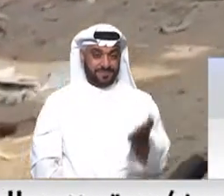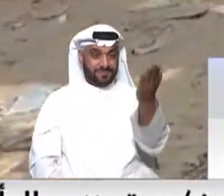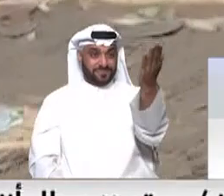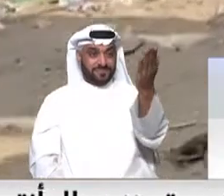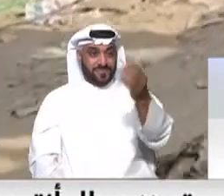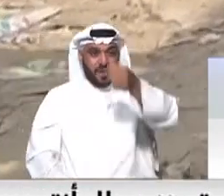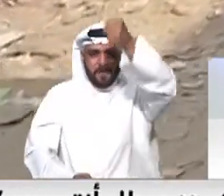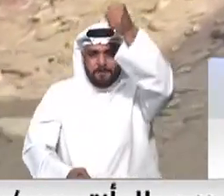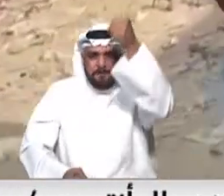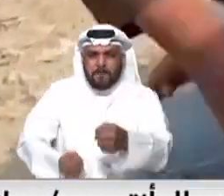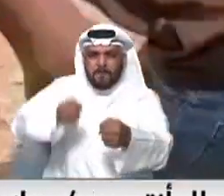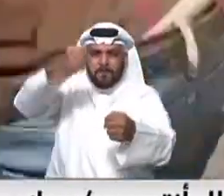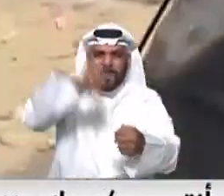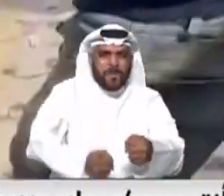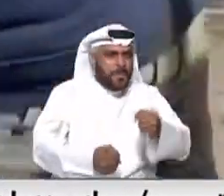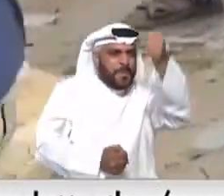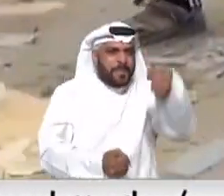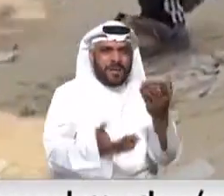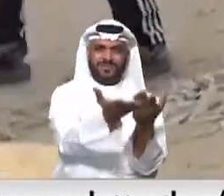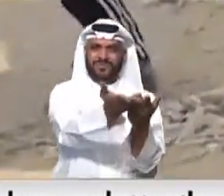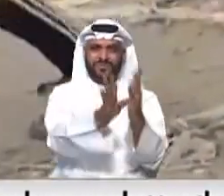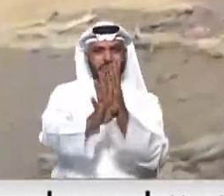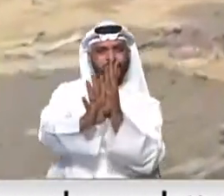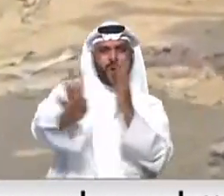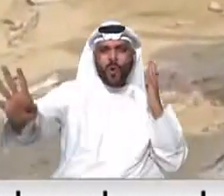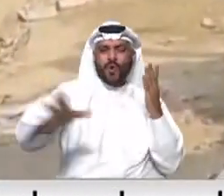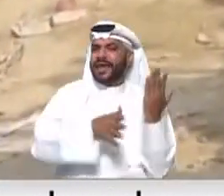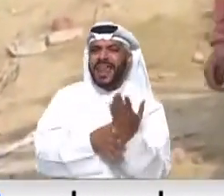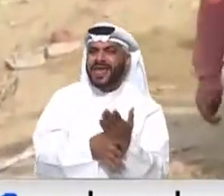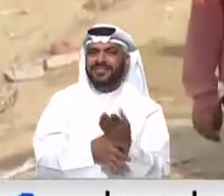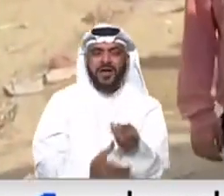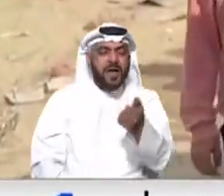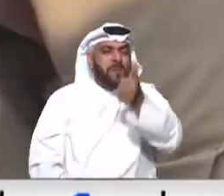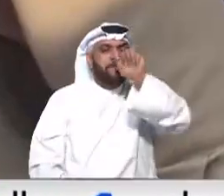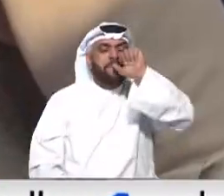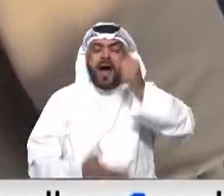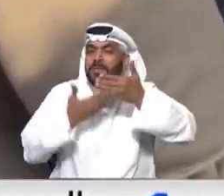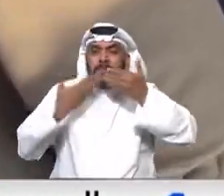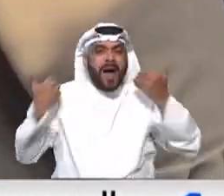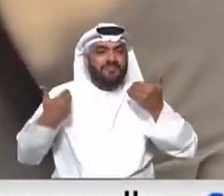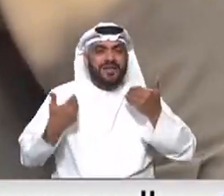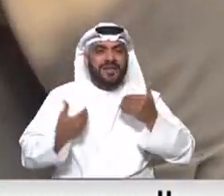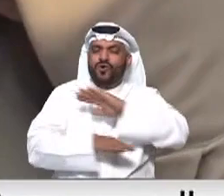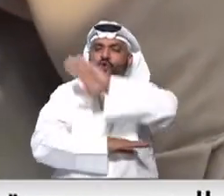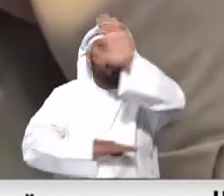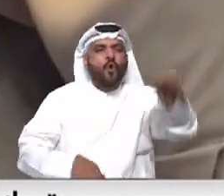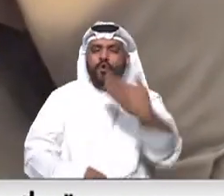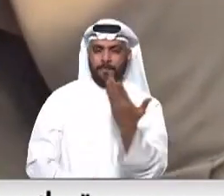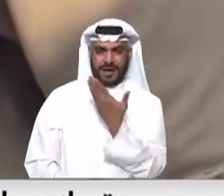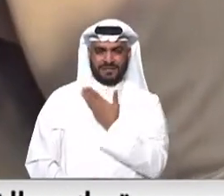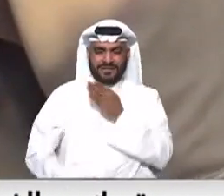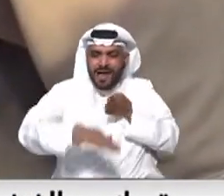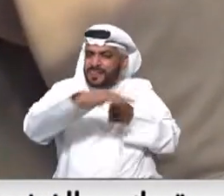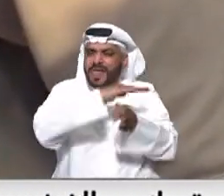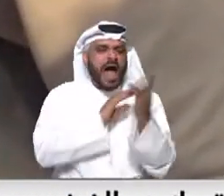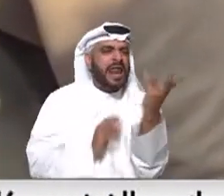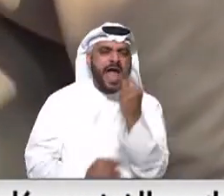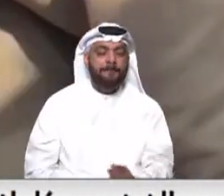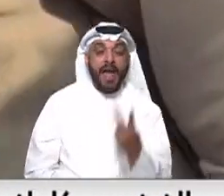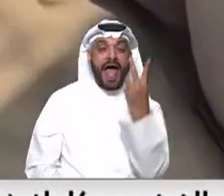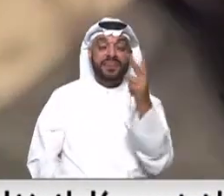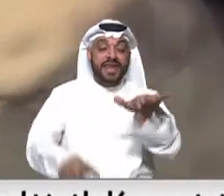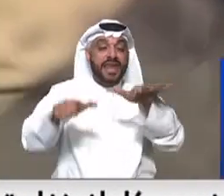القصف الاسرائيلي الوحشي المتواصل يعيش اكثر من مليوني غزي تحت وطاه معاناه